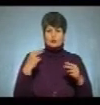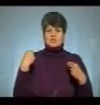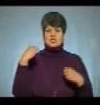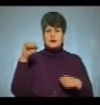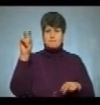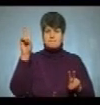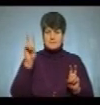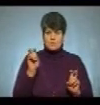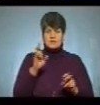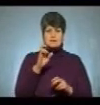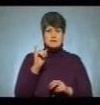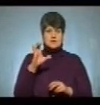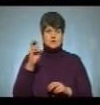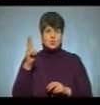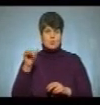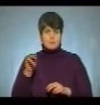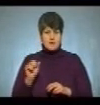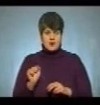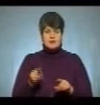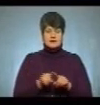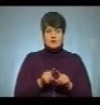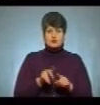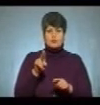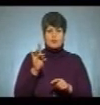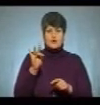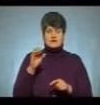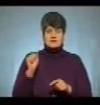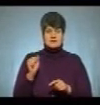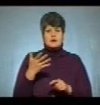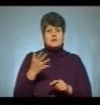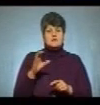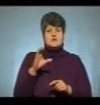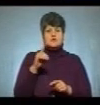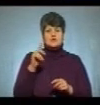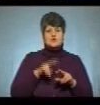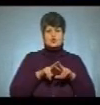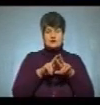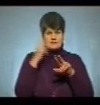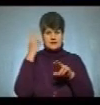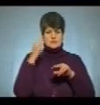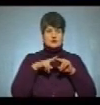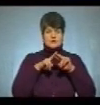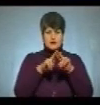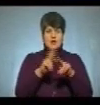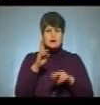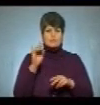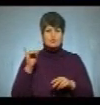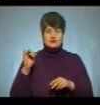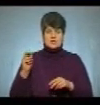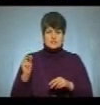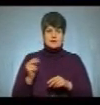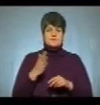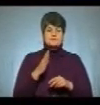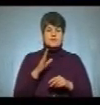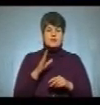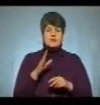школа «Біскупа». Також змагались Хростківська «Зоря», Бережанські «Леви» і Бучицька «Еліта-14», повідомив директор дитячо-юнацького